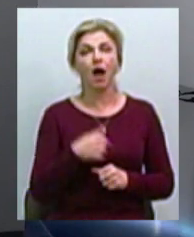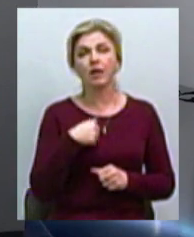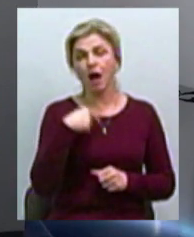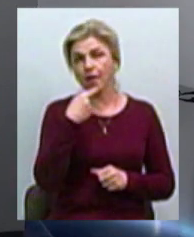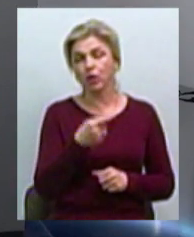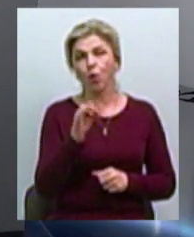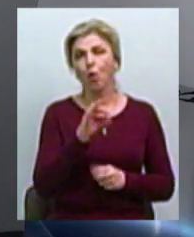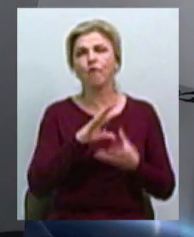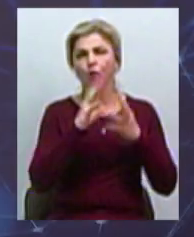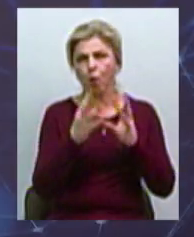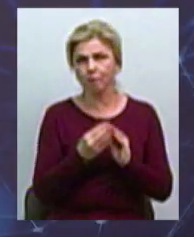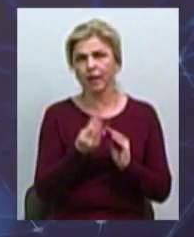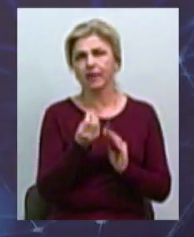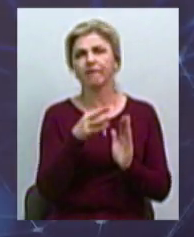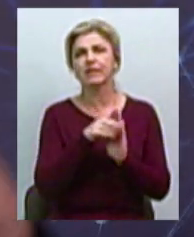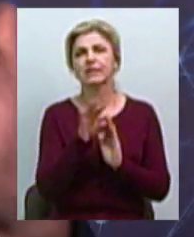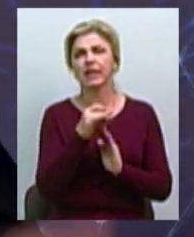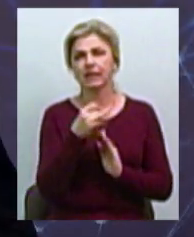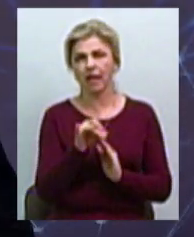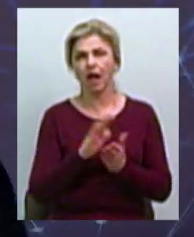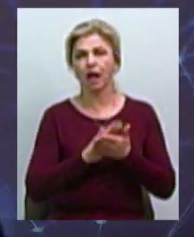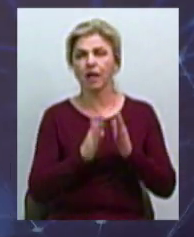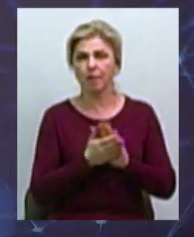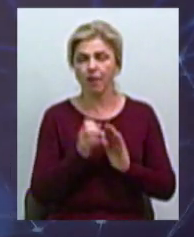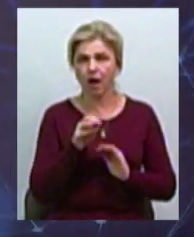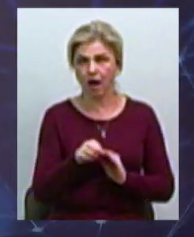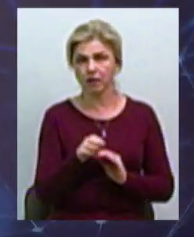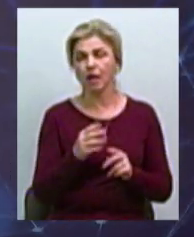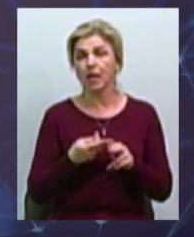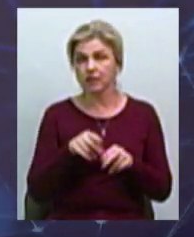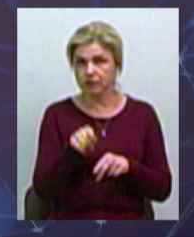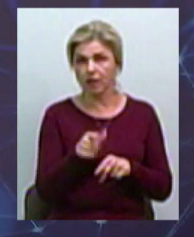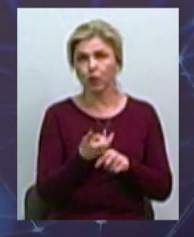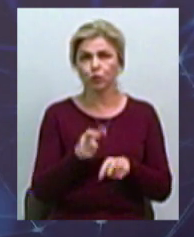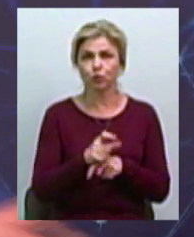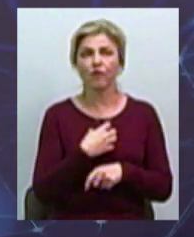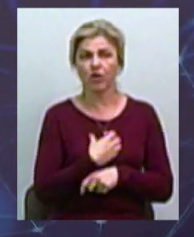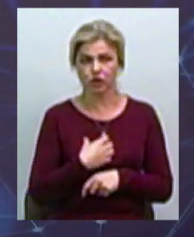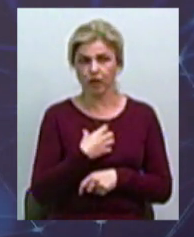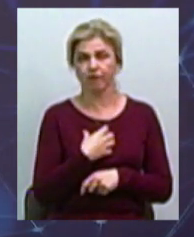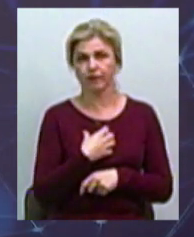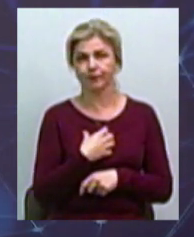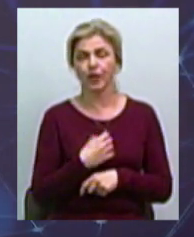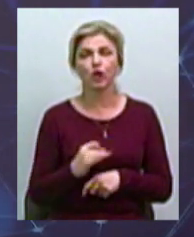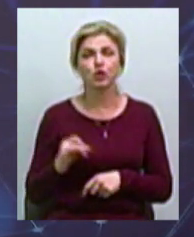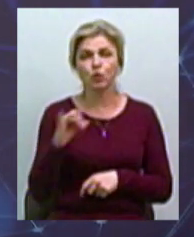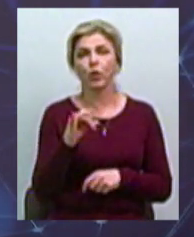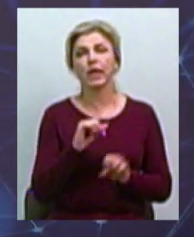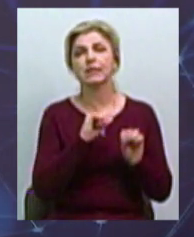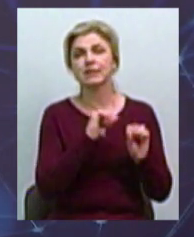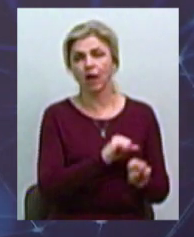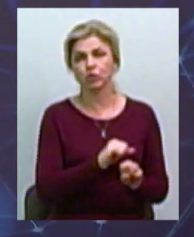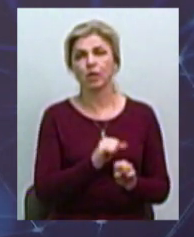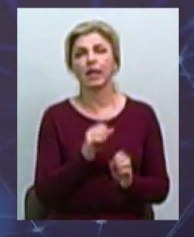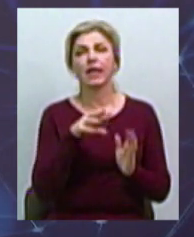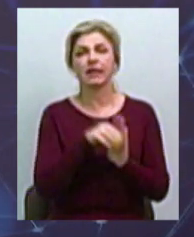інвестиційний клімат і фон, І це дуже важливо. Історію захисту інвестицій в Україні.